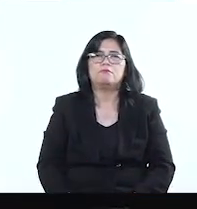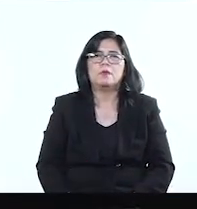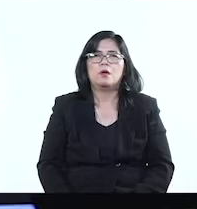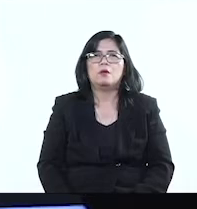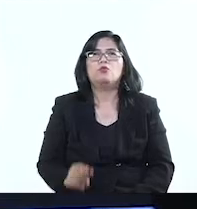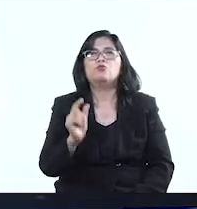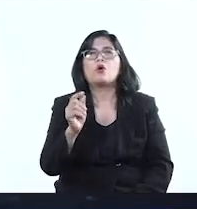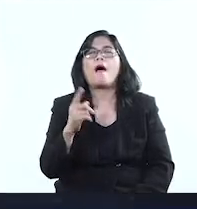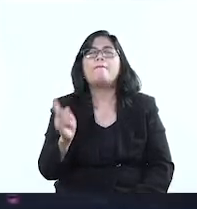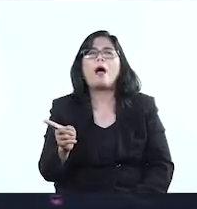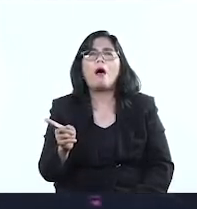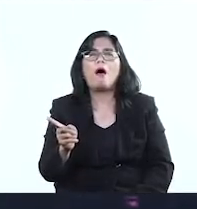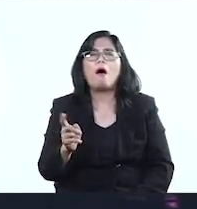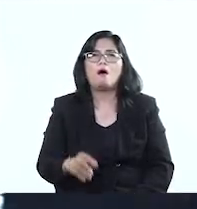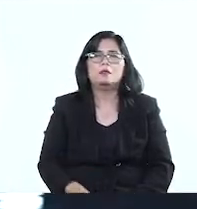kemudian